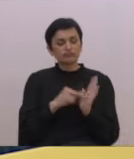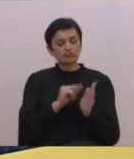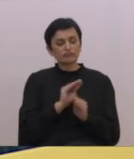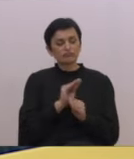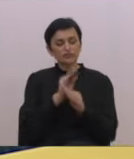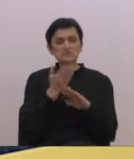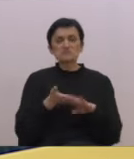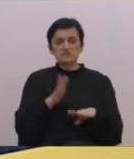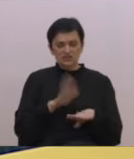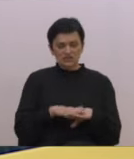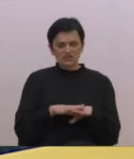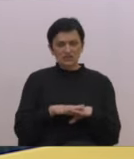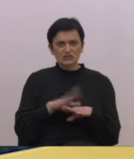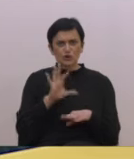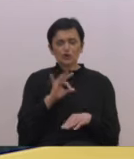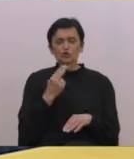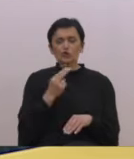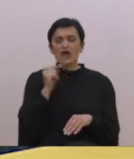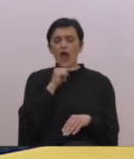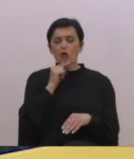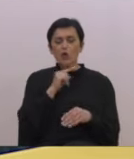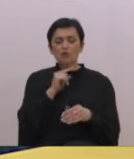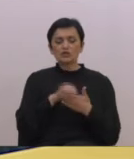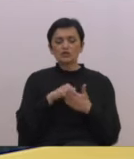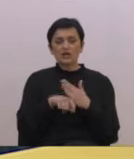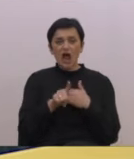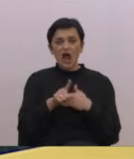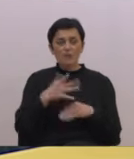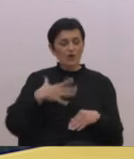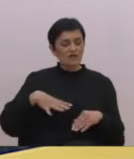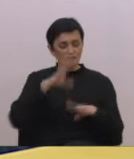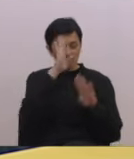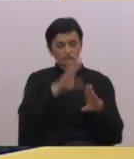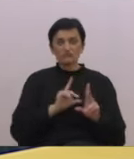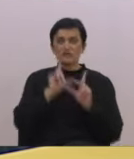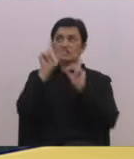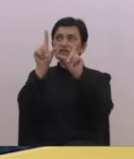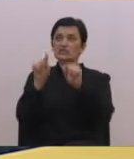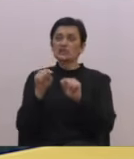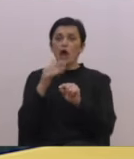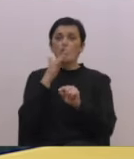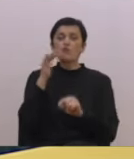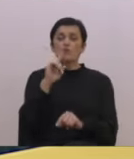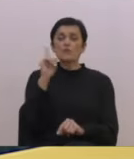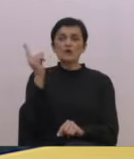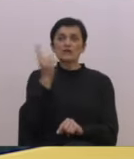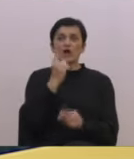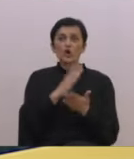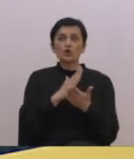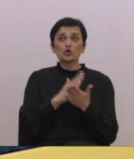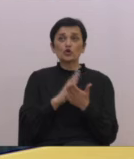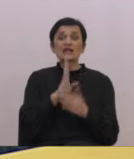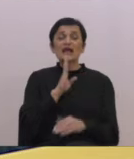ძიმე სოციალურ-ეკონომიკური მდგომარეობის გამო ქვეყნიდან არის წასული და მათი უმრავლესობა არიან